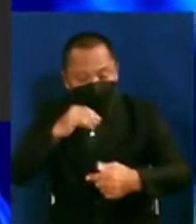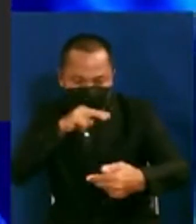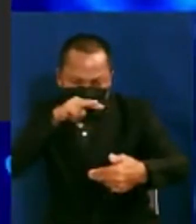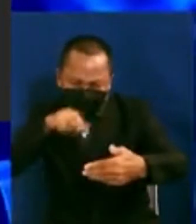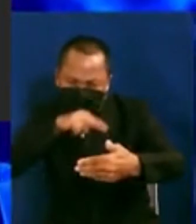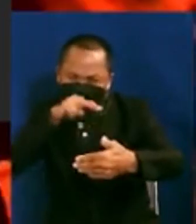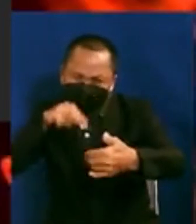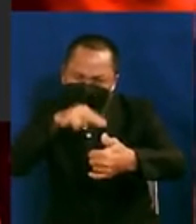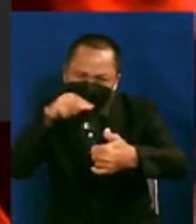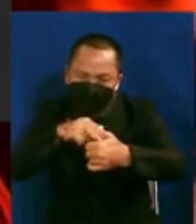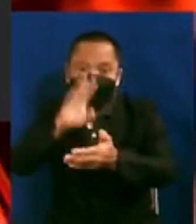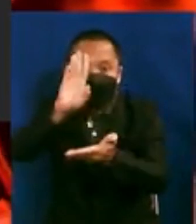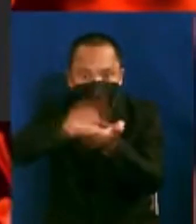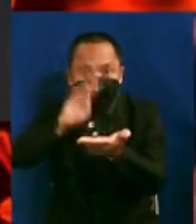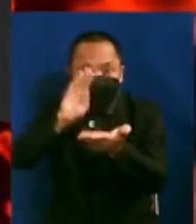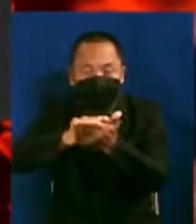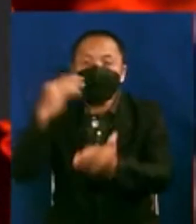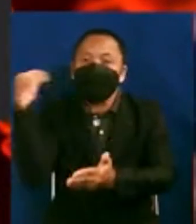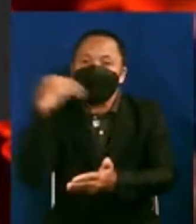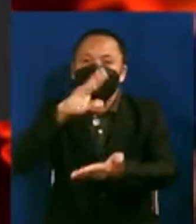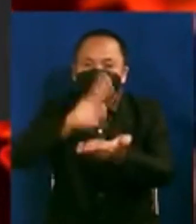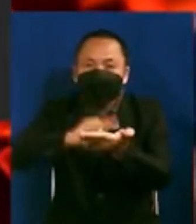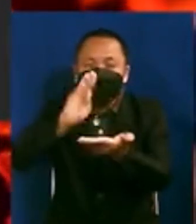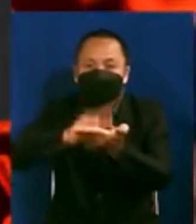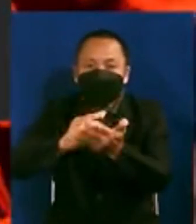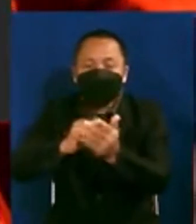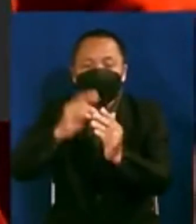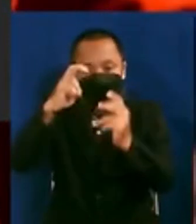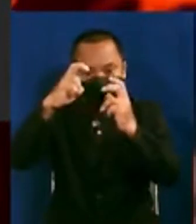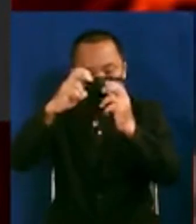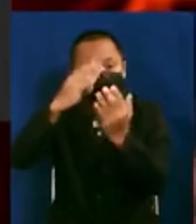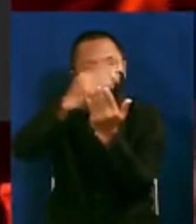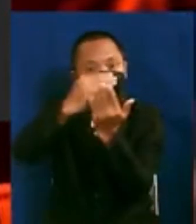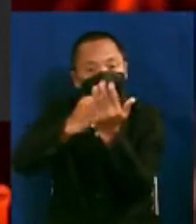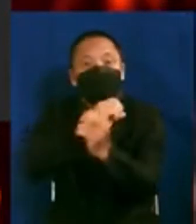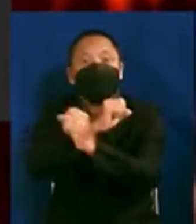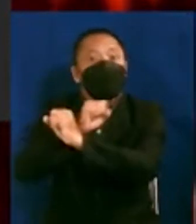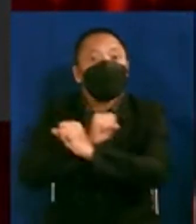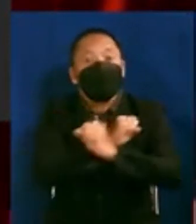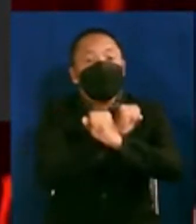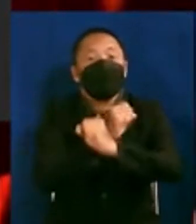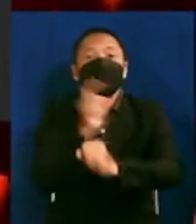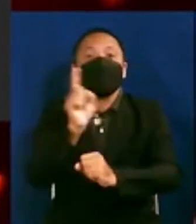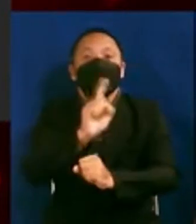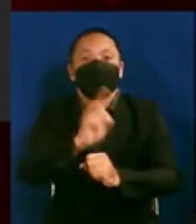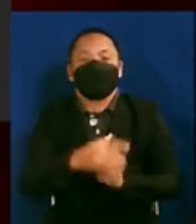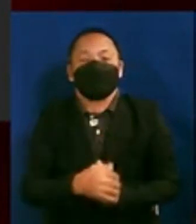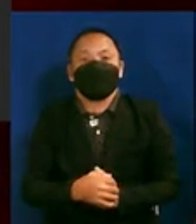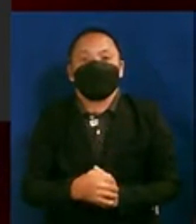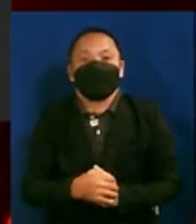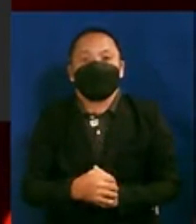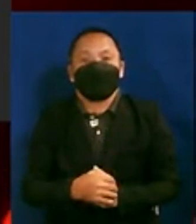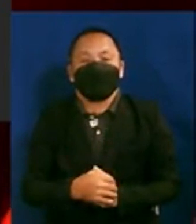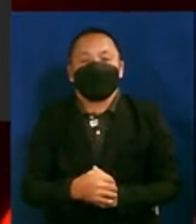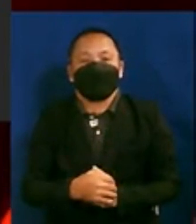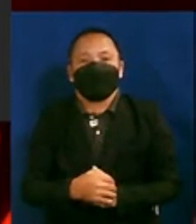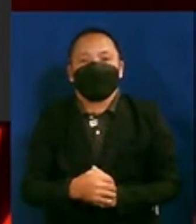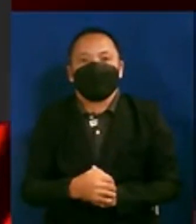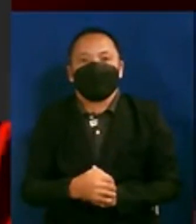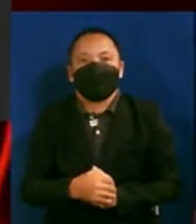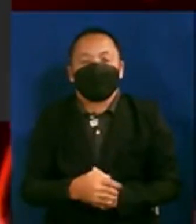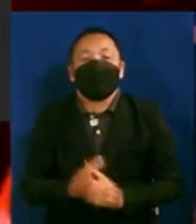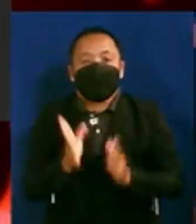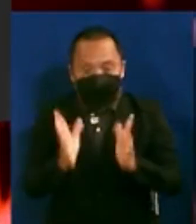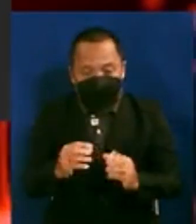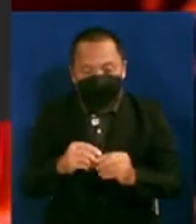กวันให้บันทึกทุกวันนะครับข้อมูลในความปลอดภัยเป็นอย่างไรนะฮะขอให้ผู้ป